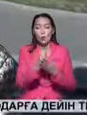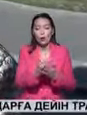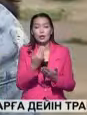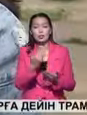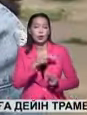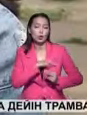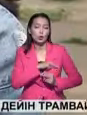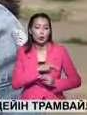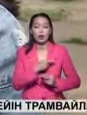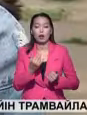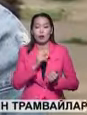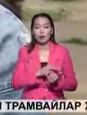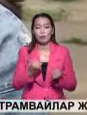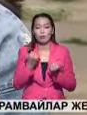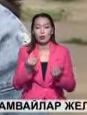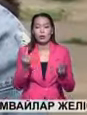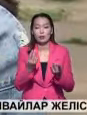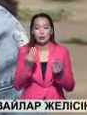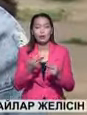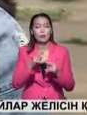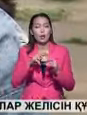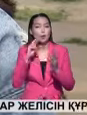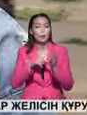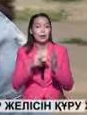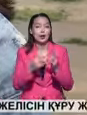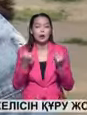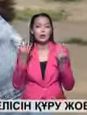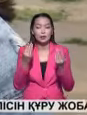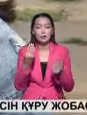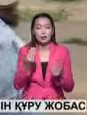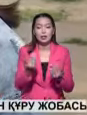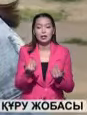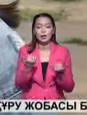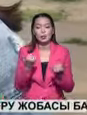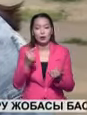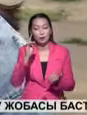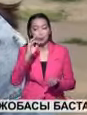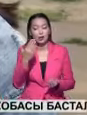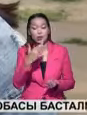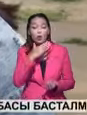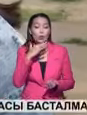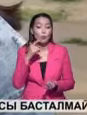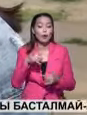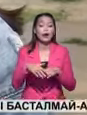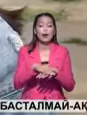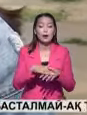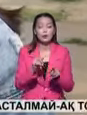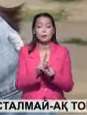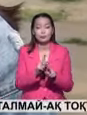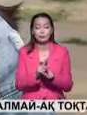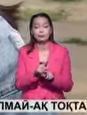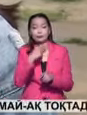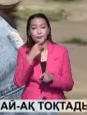бағалану керек. Маған ұнағаны бұл қарызсыз қоғам жобасы. Қазір енді баршамызға белгілі, көп адамдар несиеге белшесіне батып жатыр